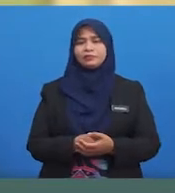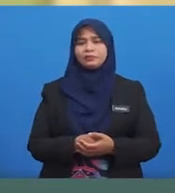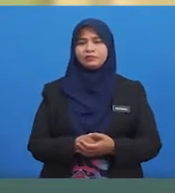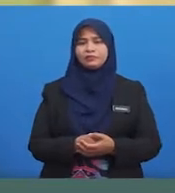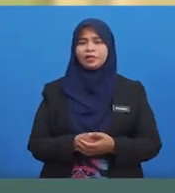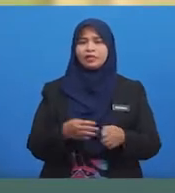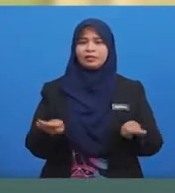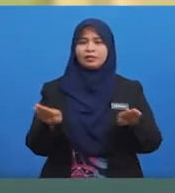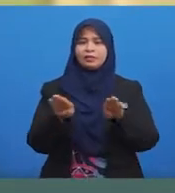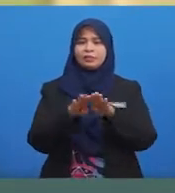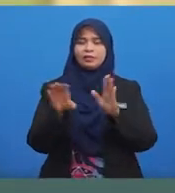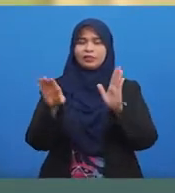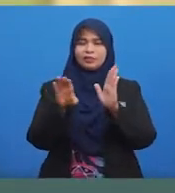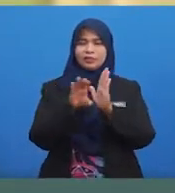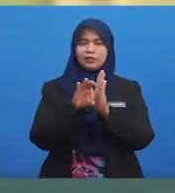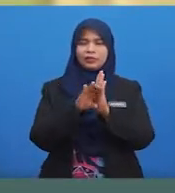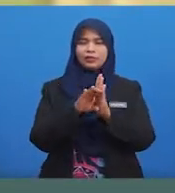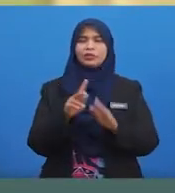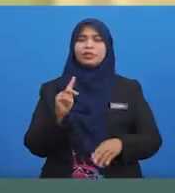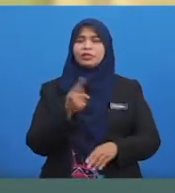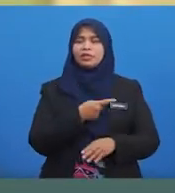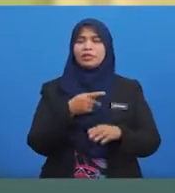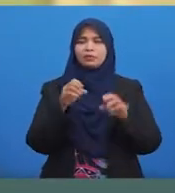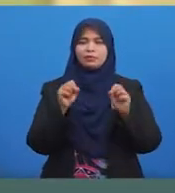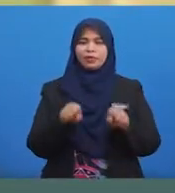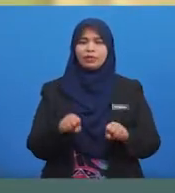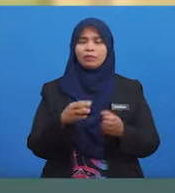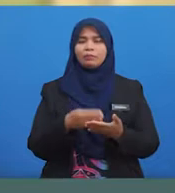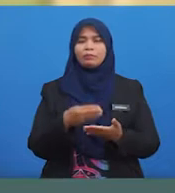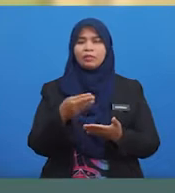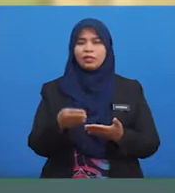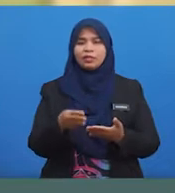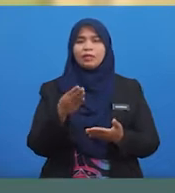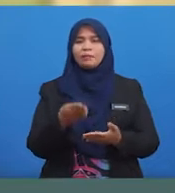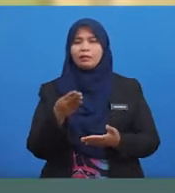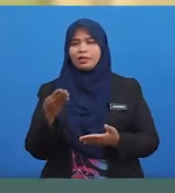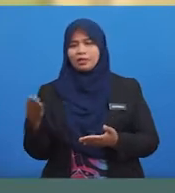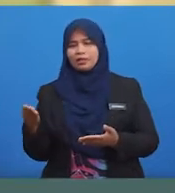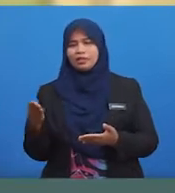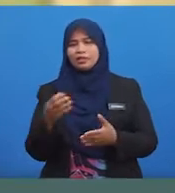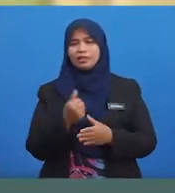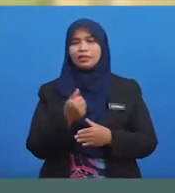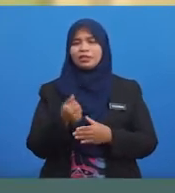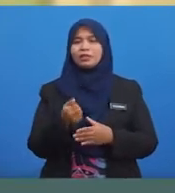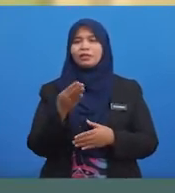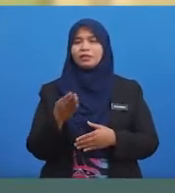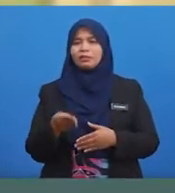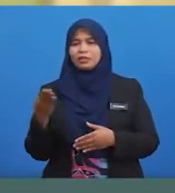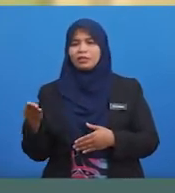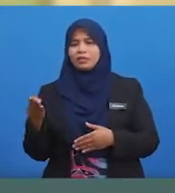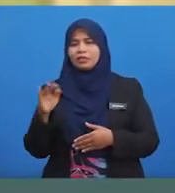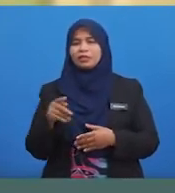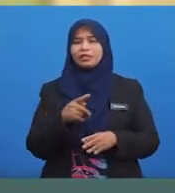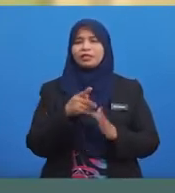sebagai contoh Jika boleh membelikan barang atau benda yang